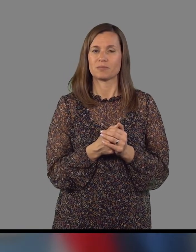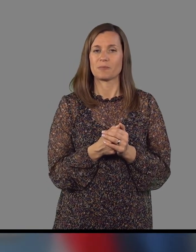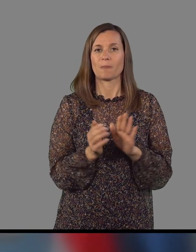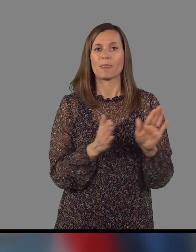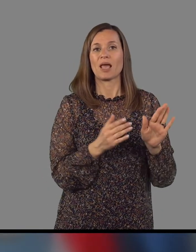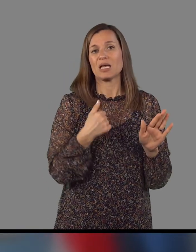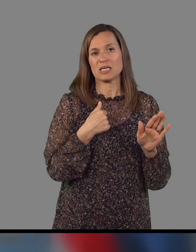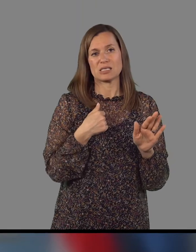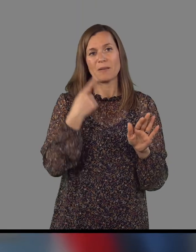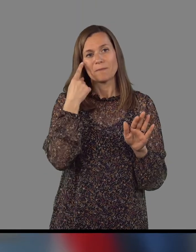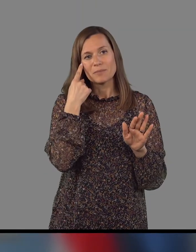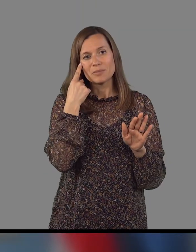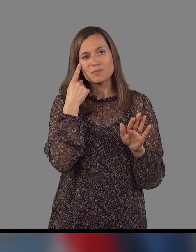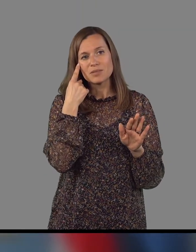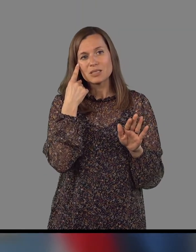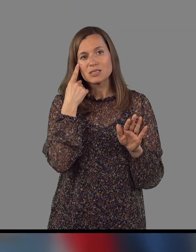No, jaz mislim